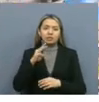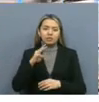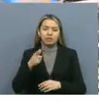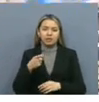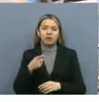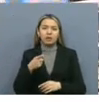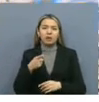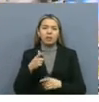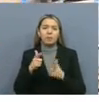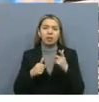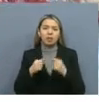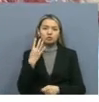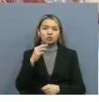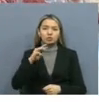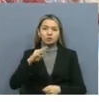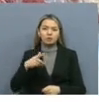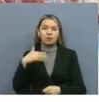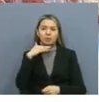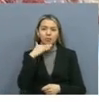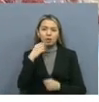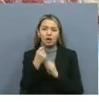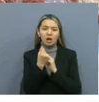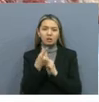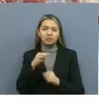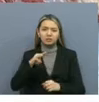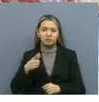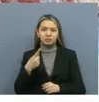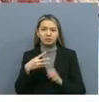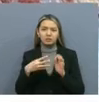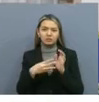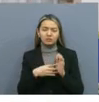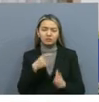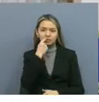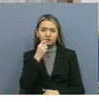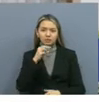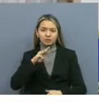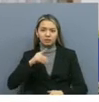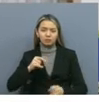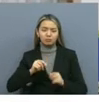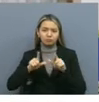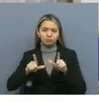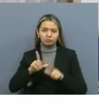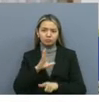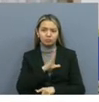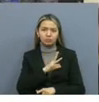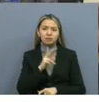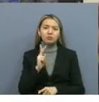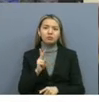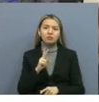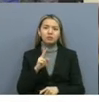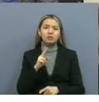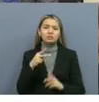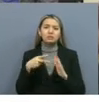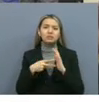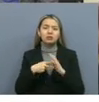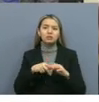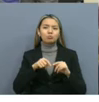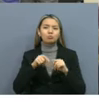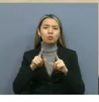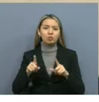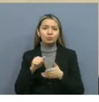сүт 4 теңгеге, сиыр еті 11 теңгеге, жұмыртқа 29 теңгеге қымбаттаған. Сонымен қатар, кейбір көрсетілетін қызметтердің тарифі қымбаттады.